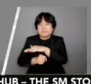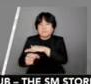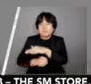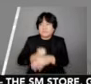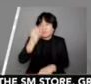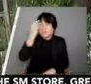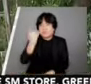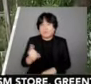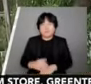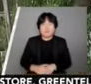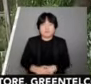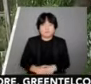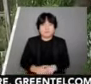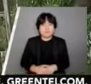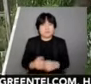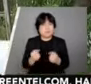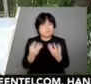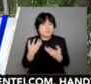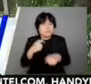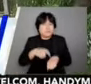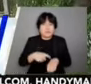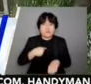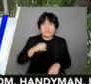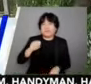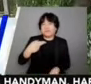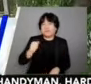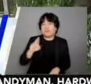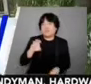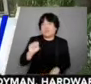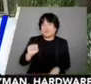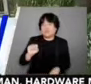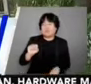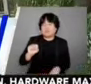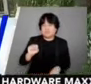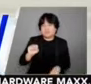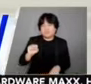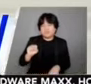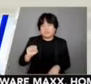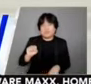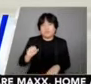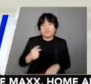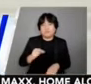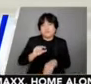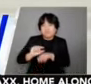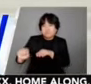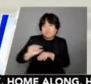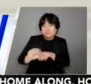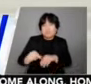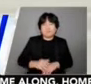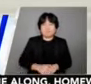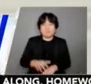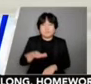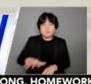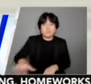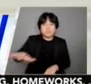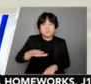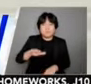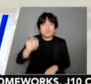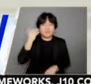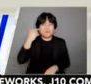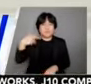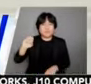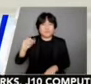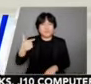naging stockholder ng Baofu Land Development, ang may-ari ng lupang kinatatayuan ng ni-raid na Pogo sa